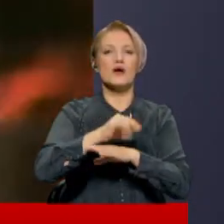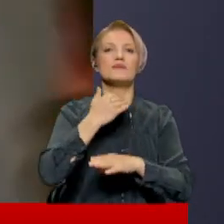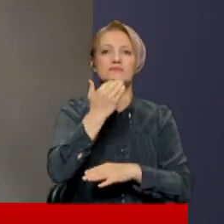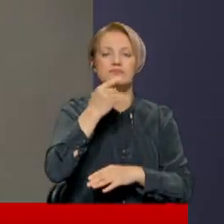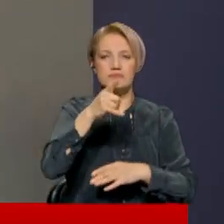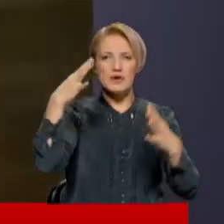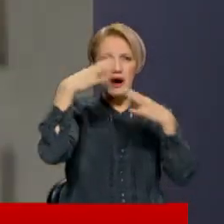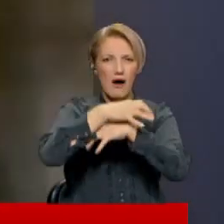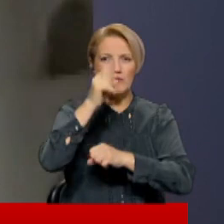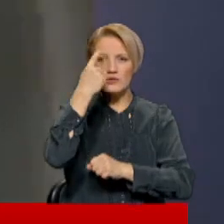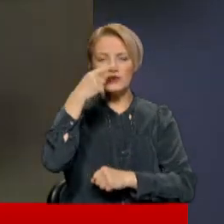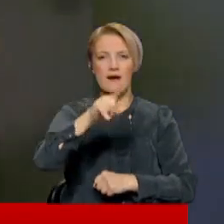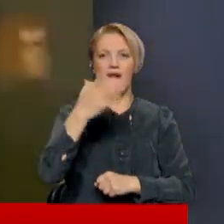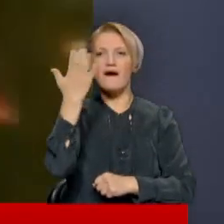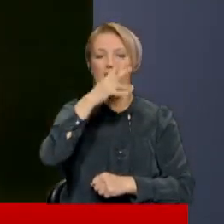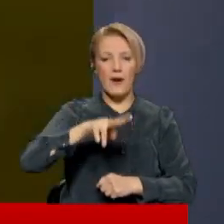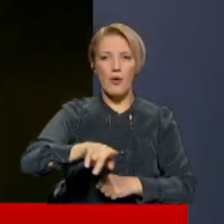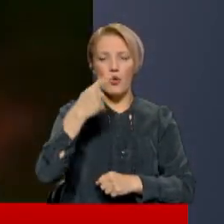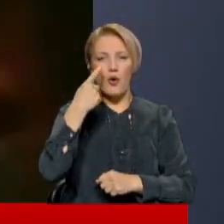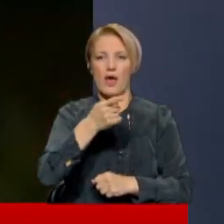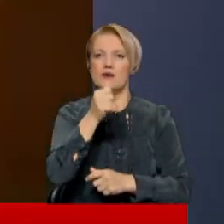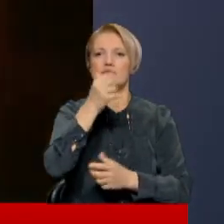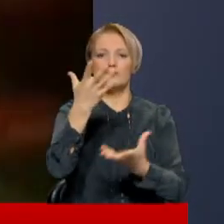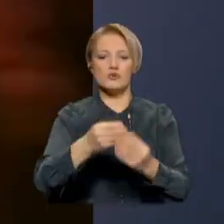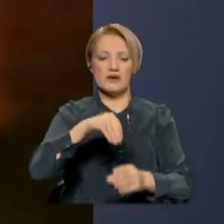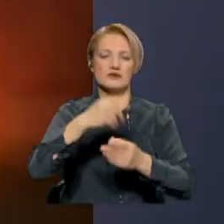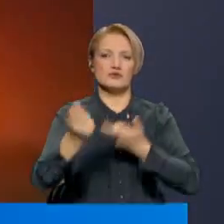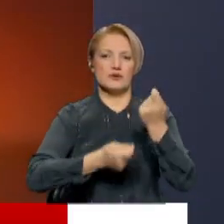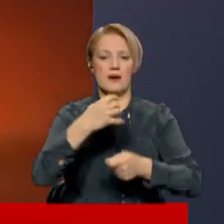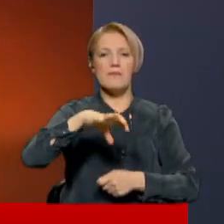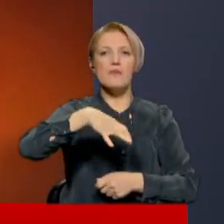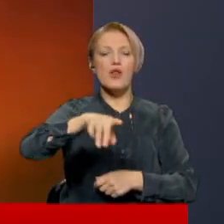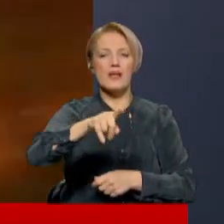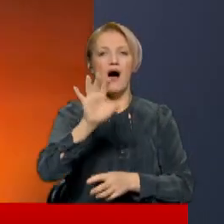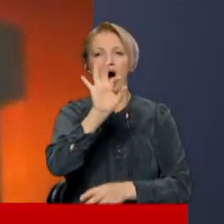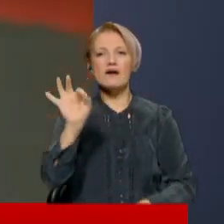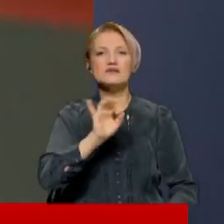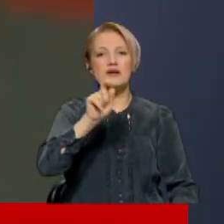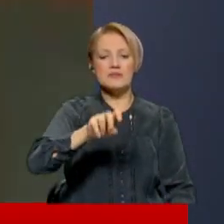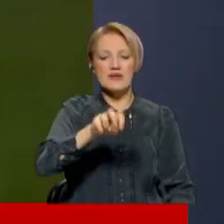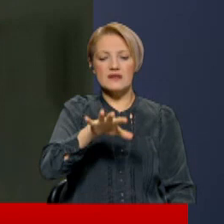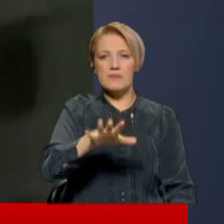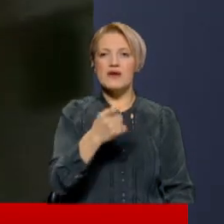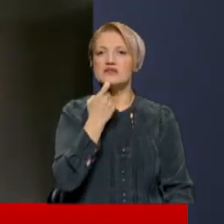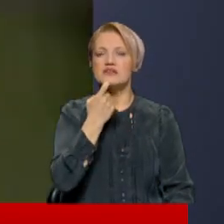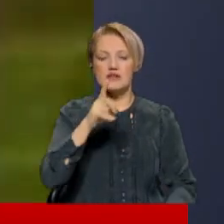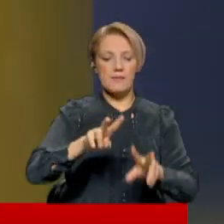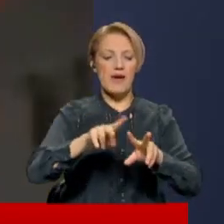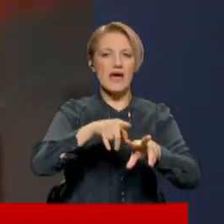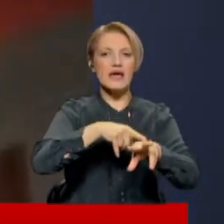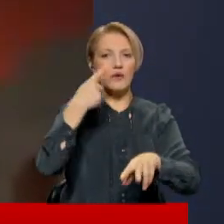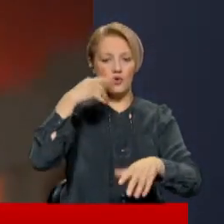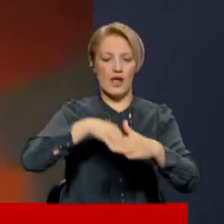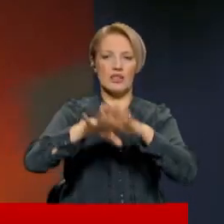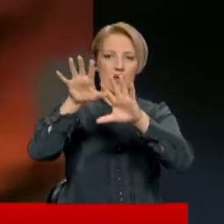gece karanlığında karadan müdahale devam etti. Yangınla ilgili bölgede arıcılık yapan 85 yaşındaki M.Y. gözaltına